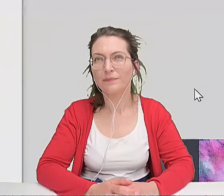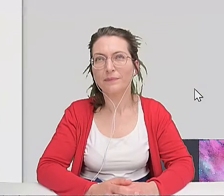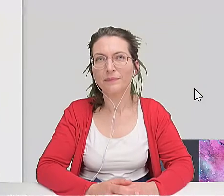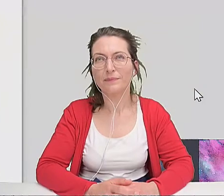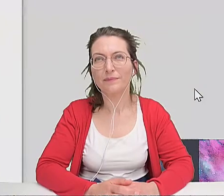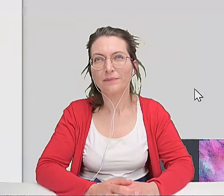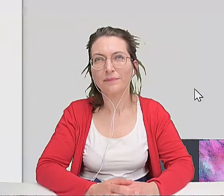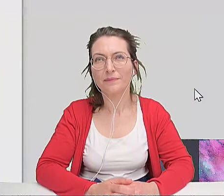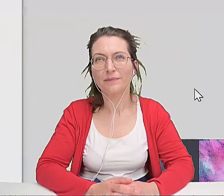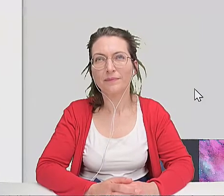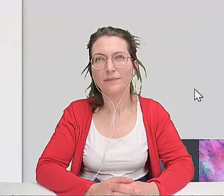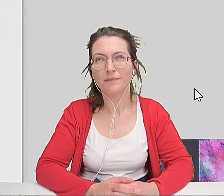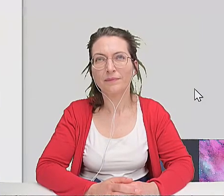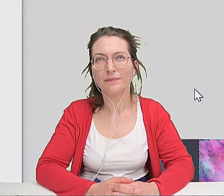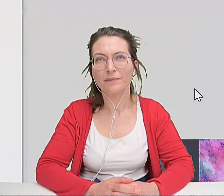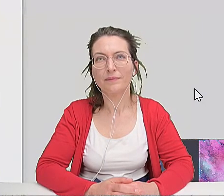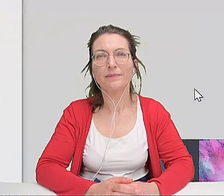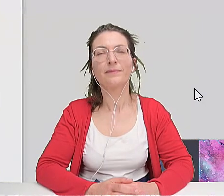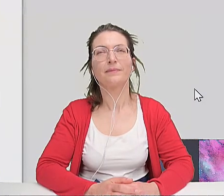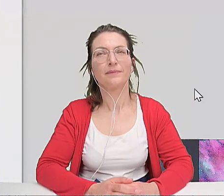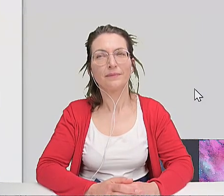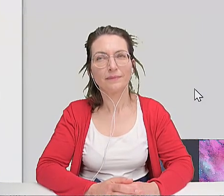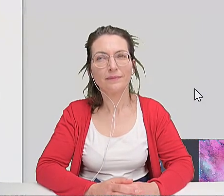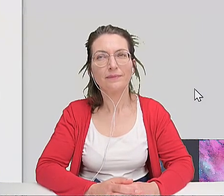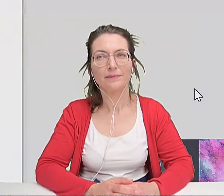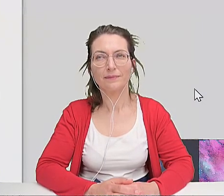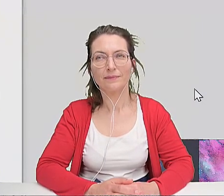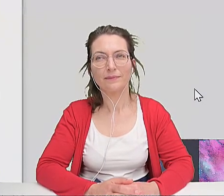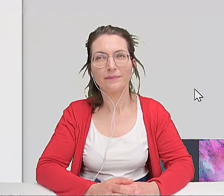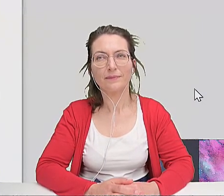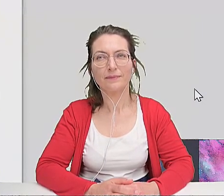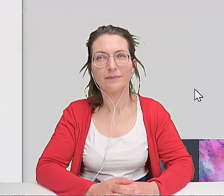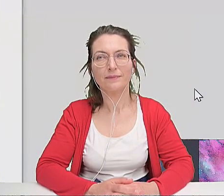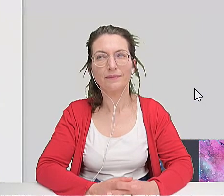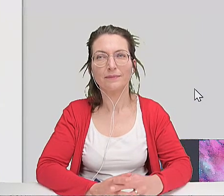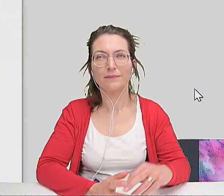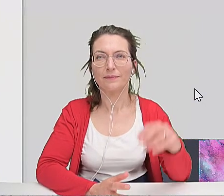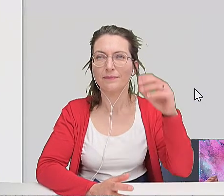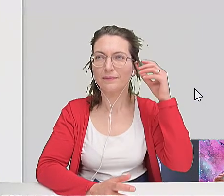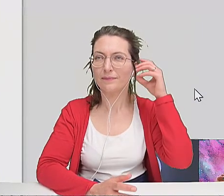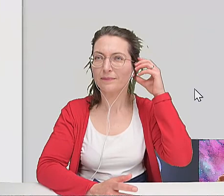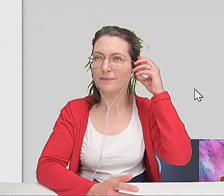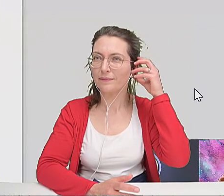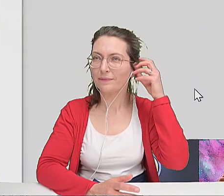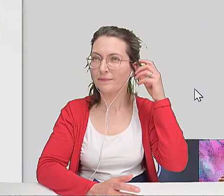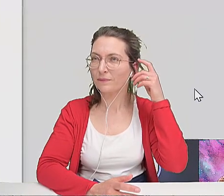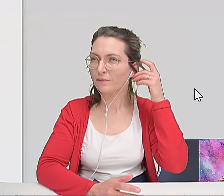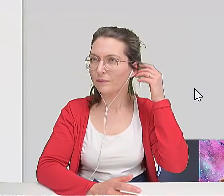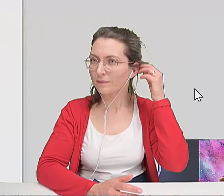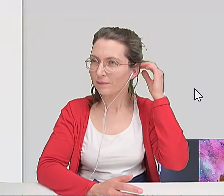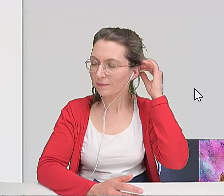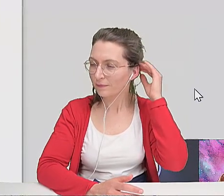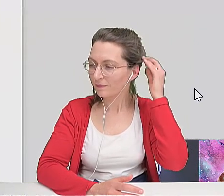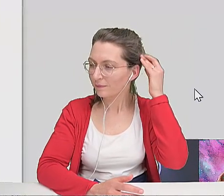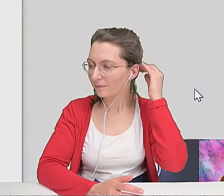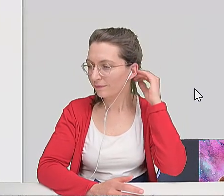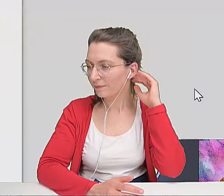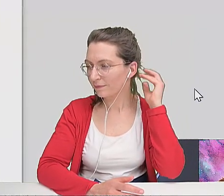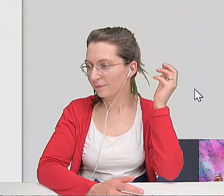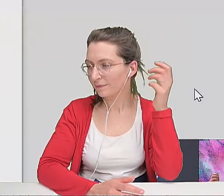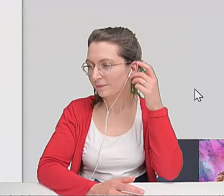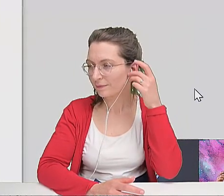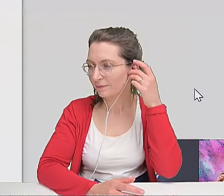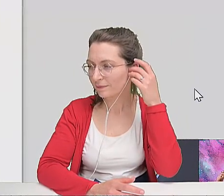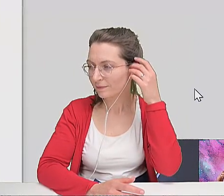das wurde von einer kanadischen Universität entwickelt, aber wir betreuen die deutsche Fassung, haben das also übersetzt und betreuen das auch.